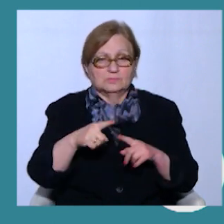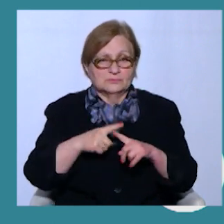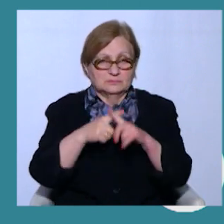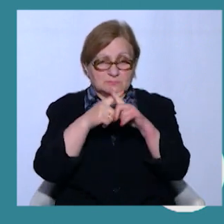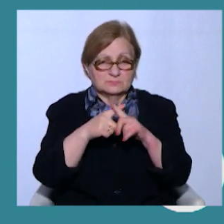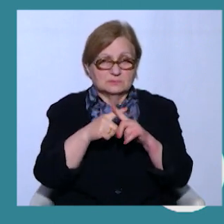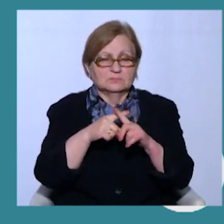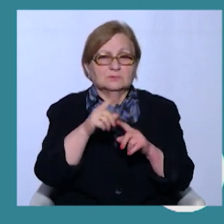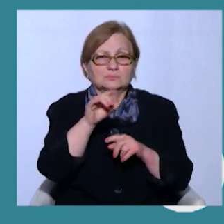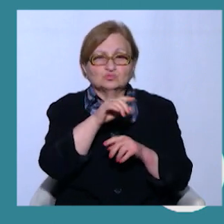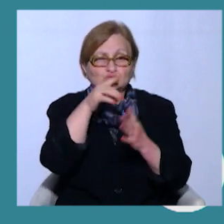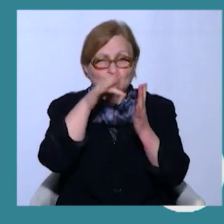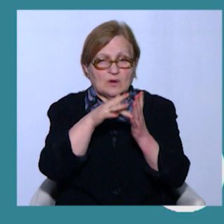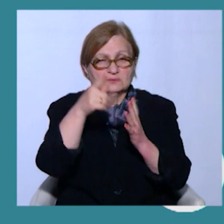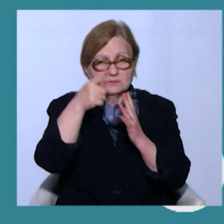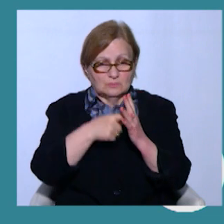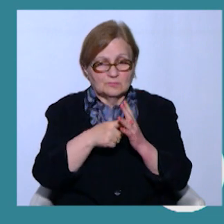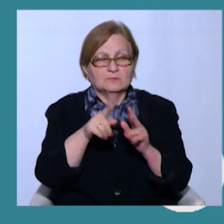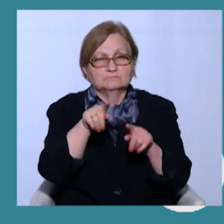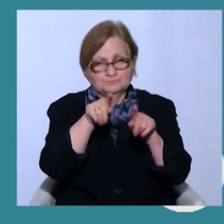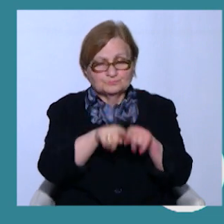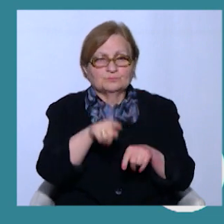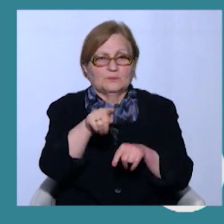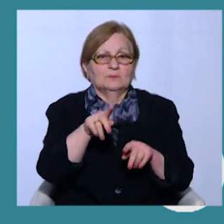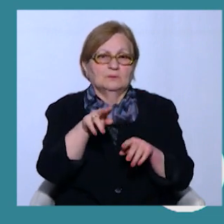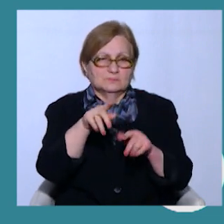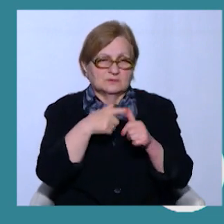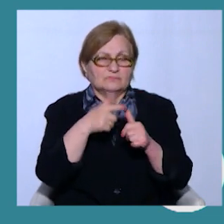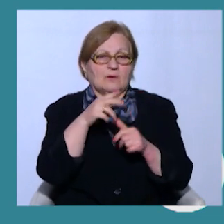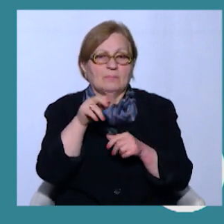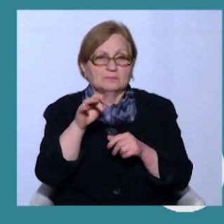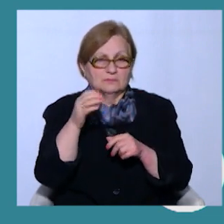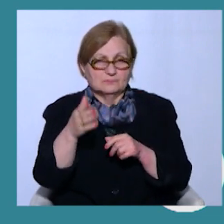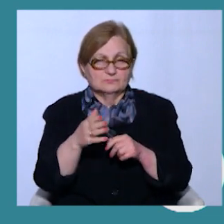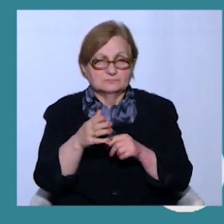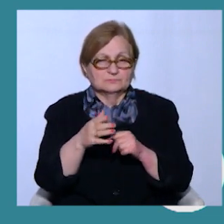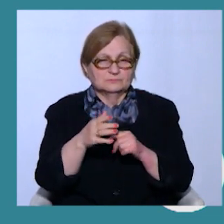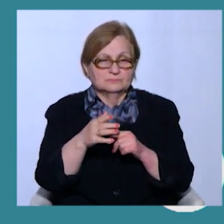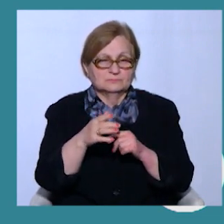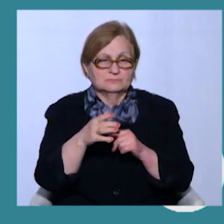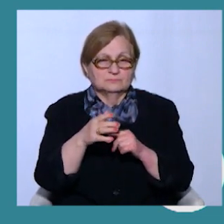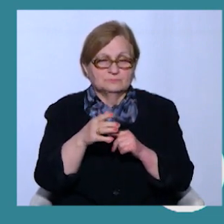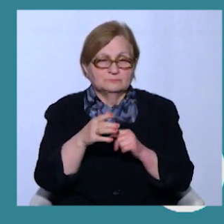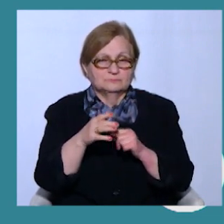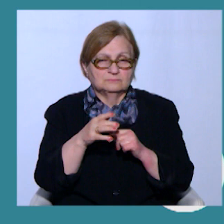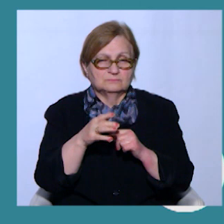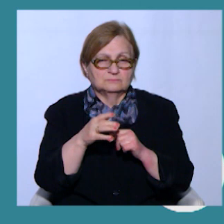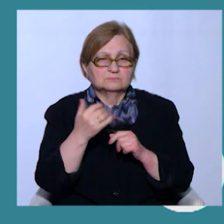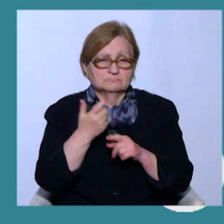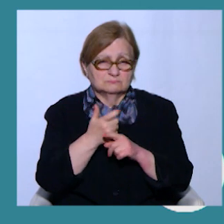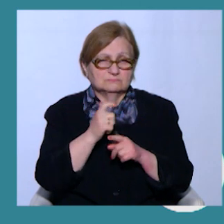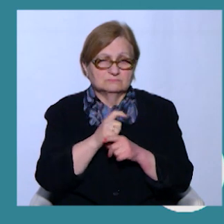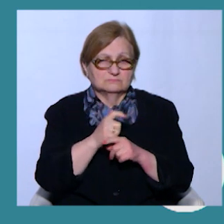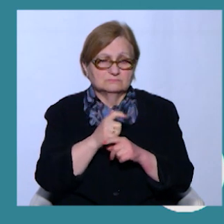წერტილით ერთმანეთს შუაზე ყოფს, დავასკვნით, რომ ეს 4 კუთხედი პარალელოგრამია და არის კიდევ ერთი ძალიან